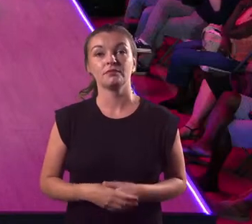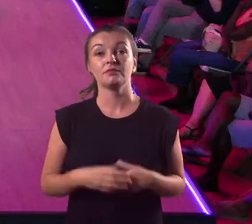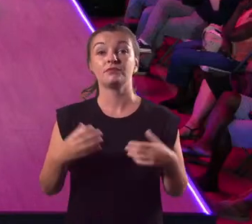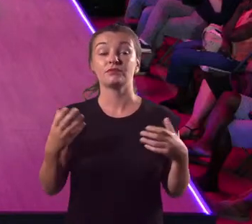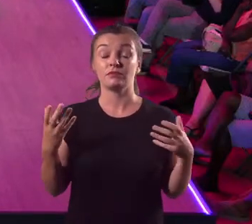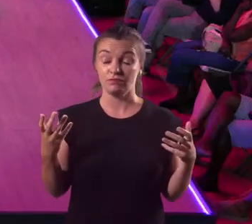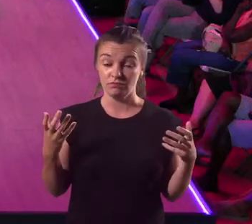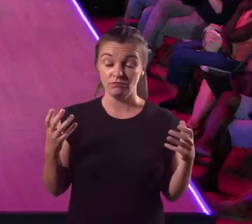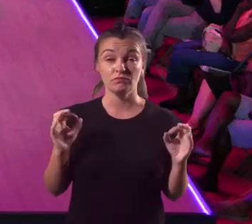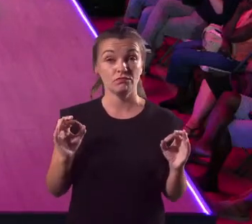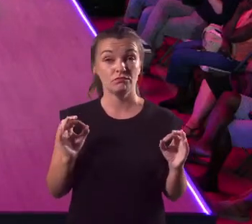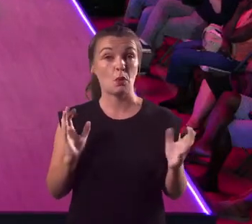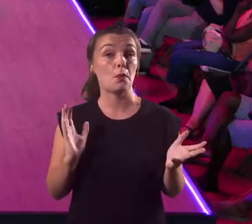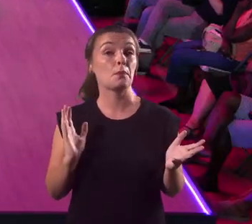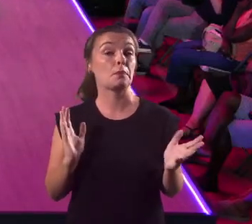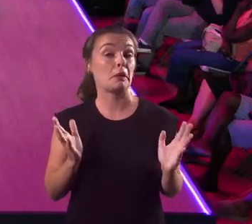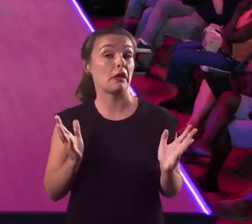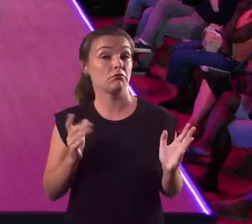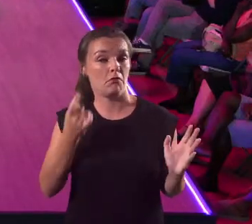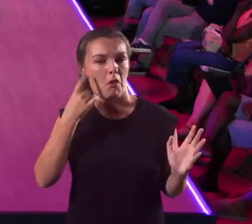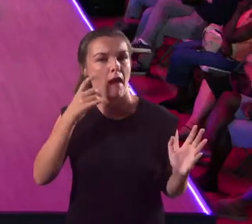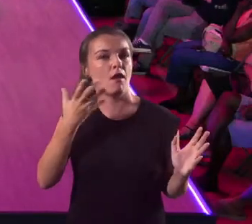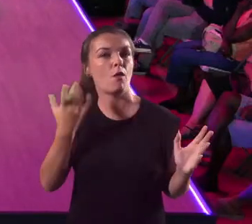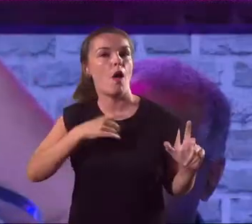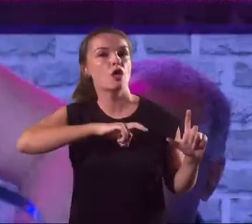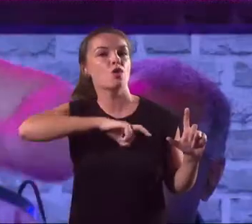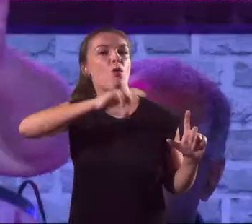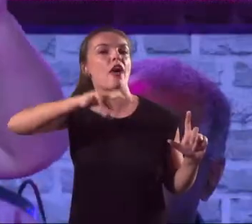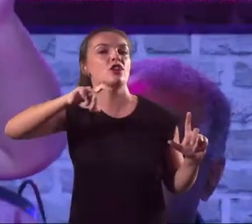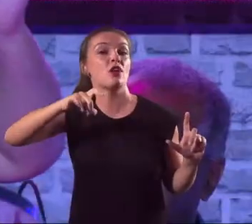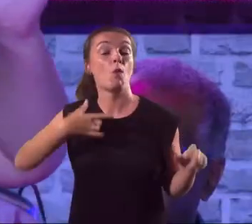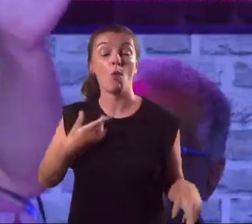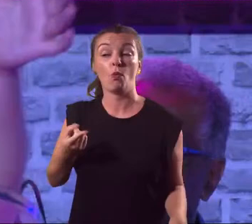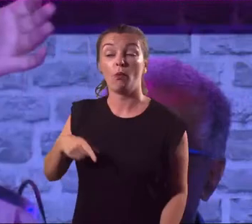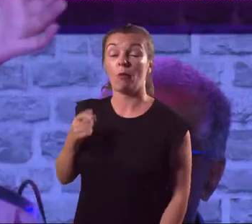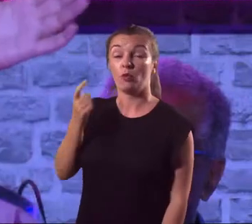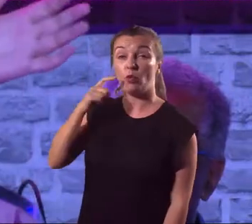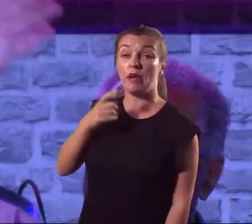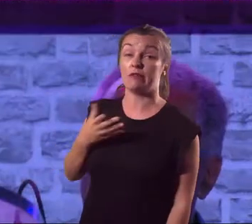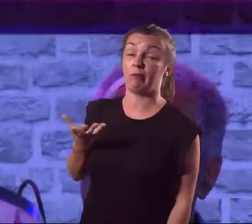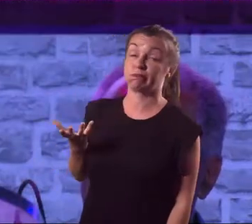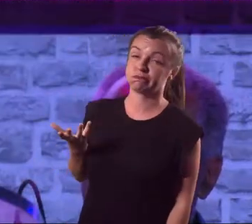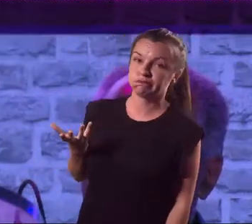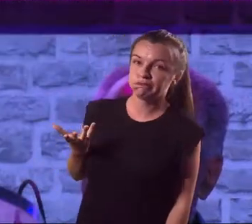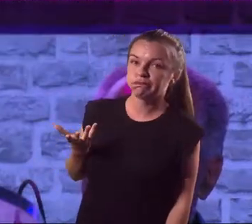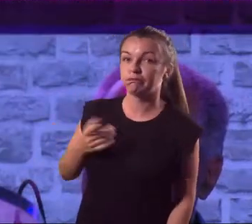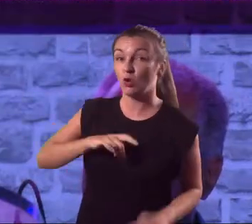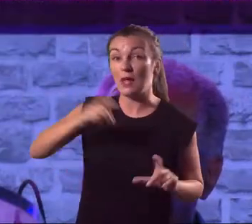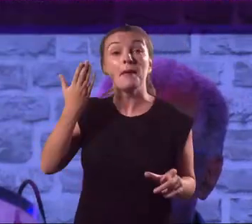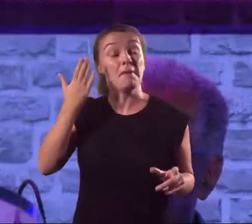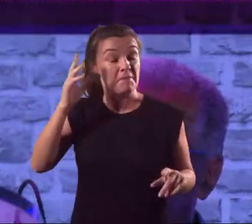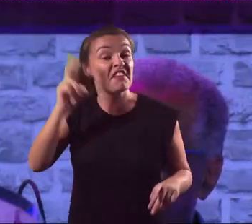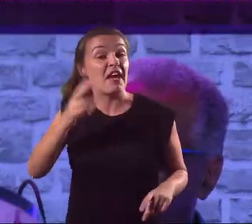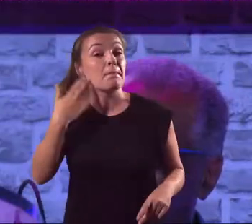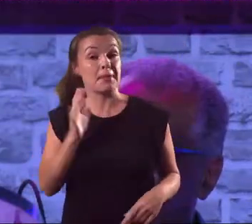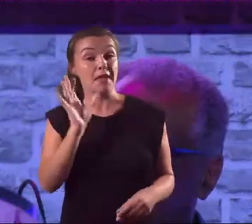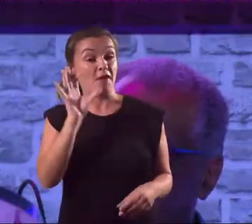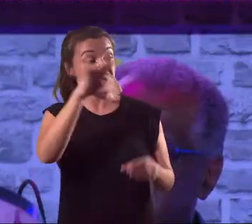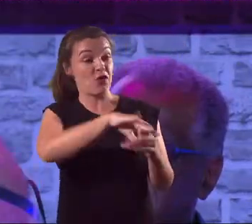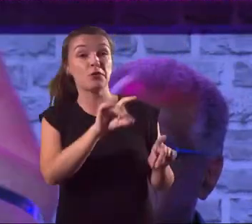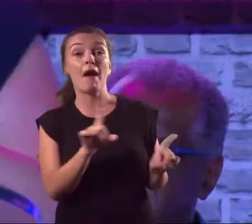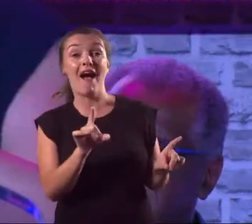D'autant que, vous avez peut-être vu, mais les sondages, alors nous n'y croyons pas trop, mais c'est vrai que si personne ne va voter, les sondages auront